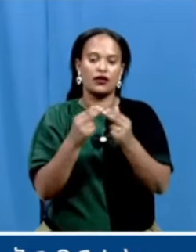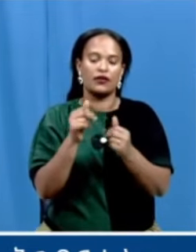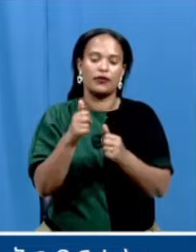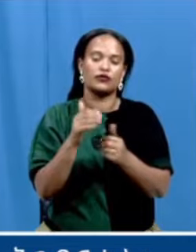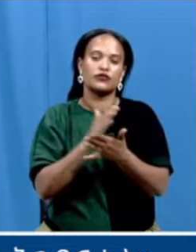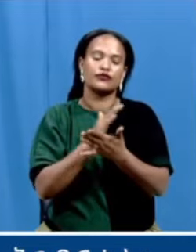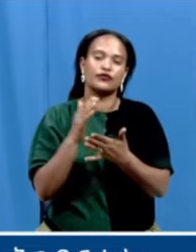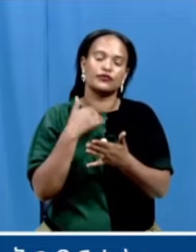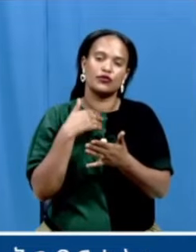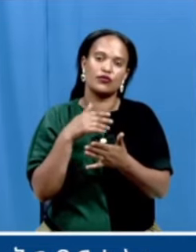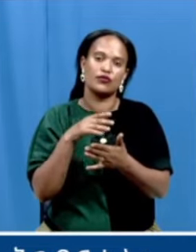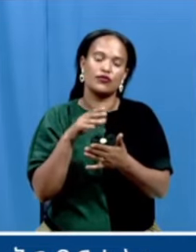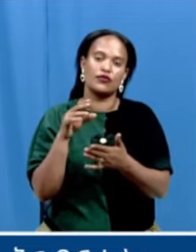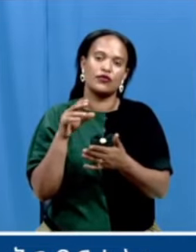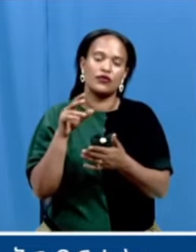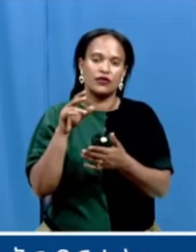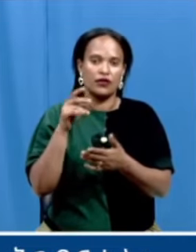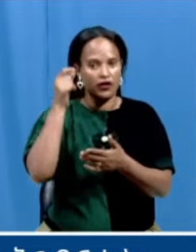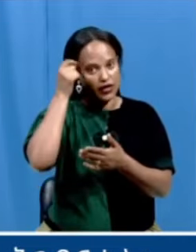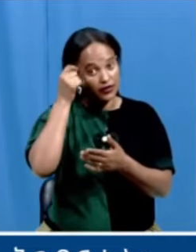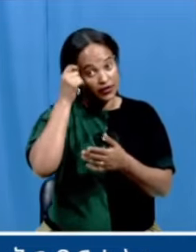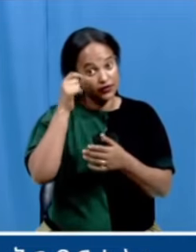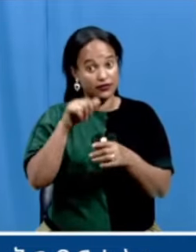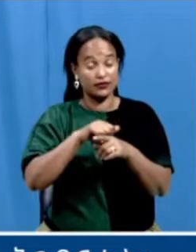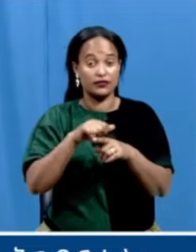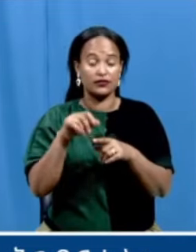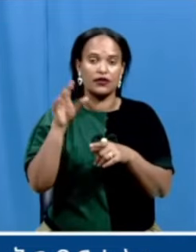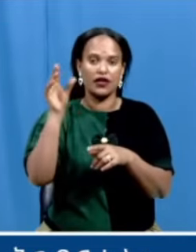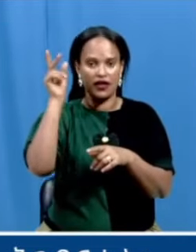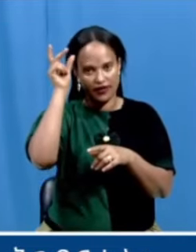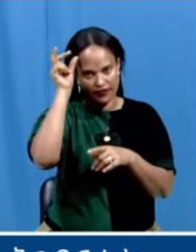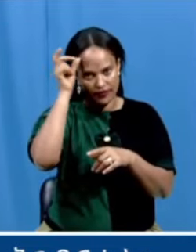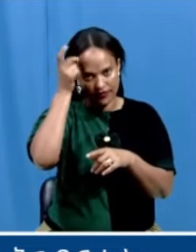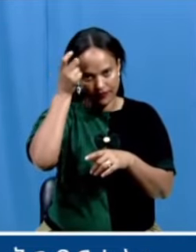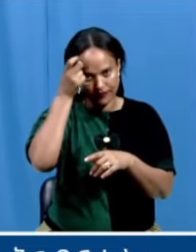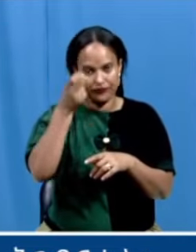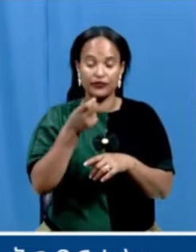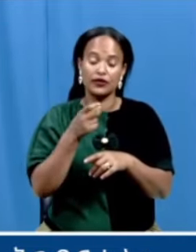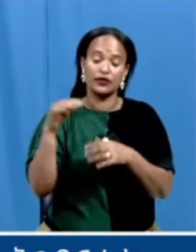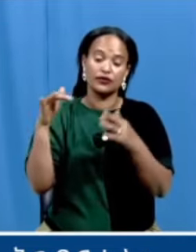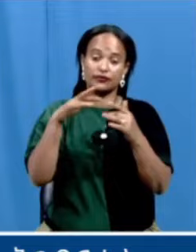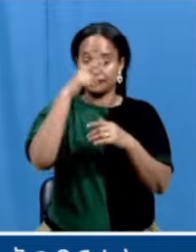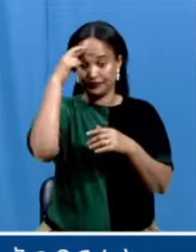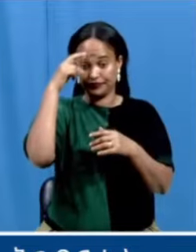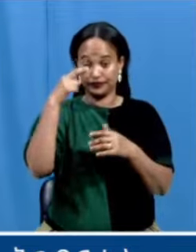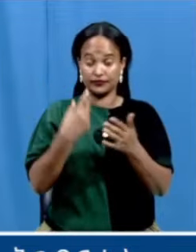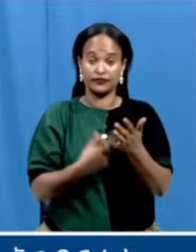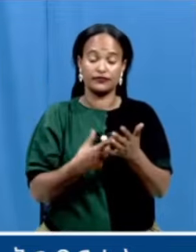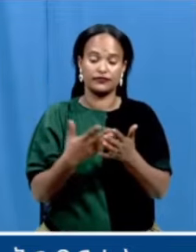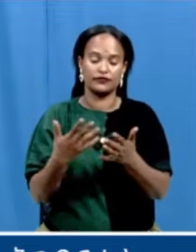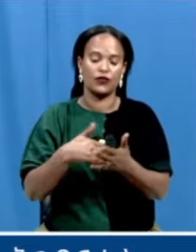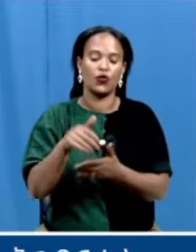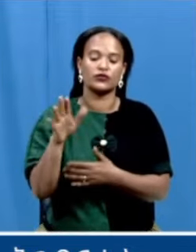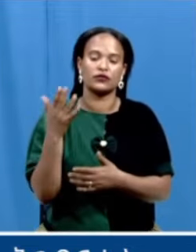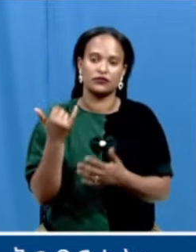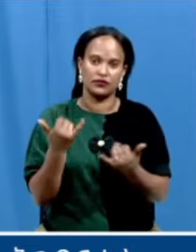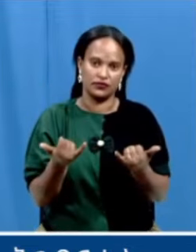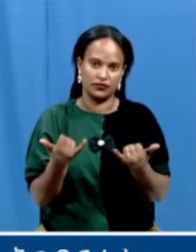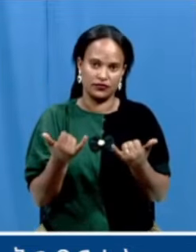ግደ ከም ዘለዎ ሓለቓ ጋንታ ወልዋል ዩኒቨርስቲ ዓዲግራት ኤፍሬም ሃይለማርያም ገሊጹ ብጦርነት ምክንያት ካብዚ ነገር ዝወፅና ነርና ሕጂ